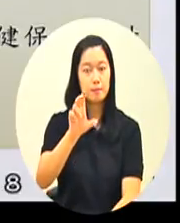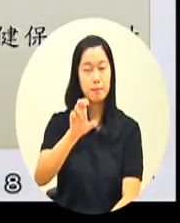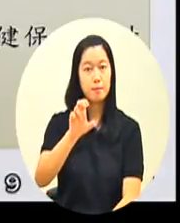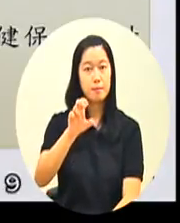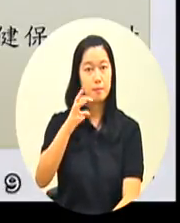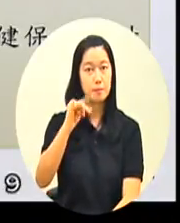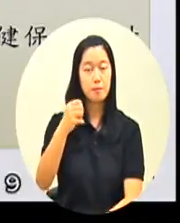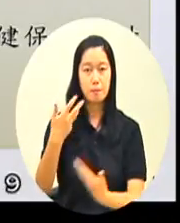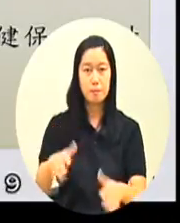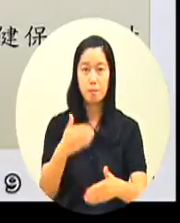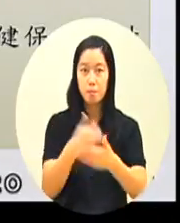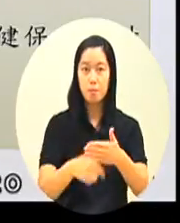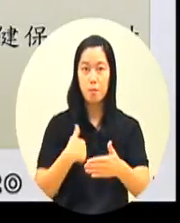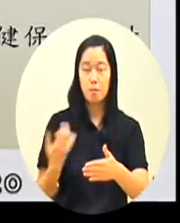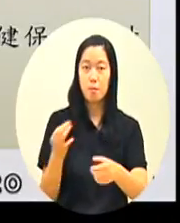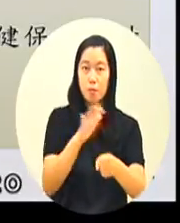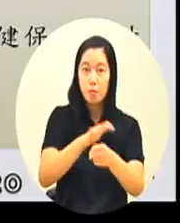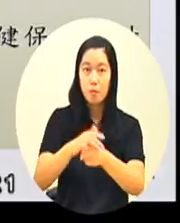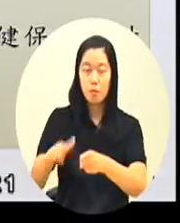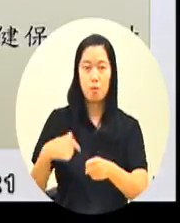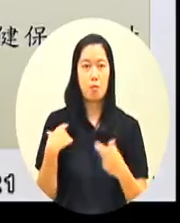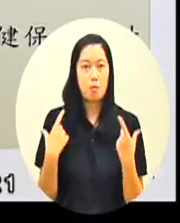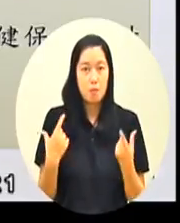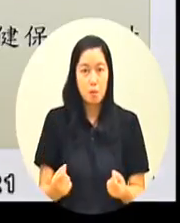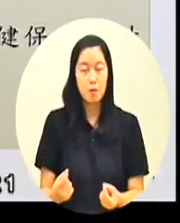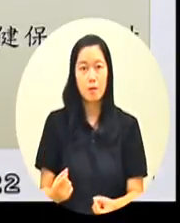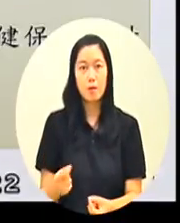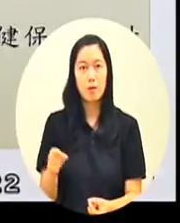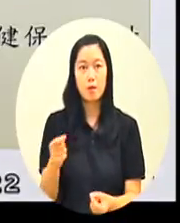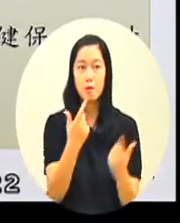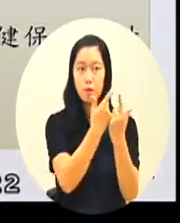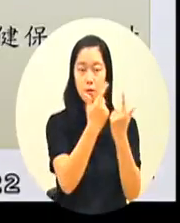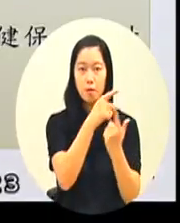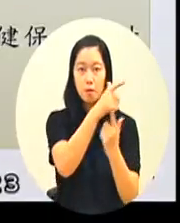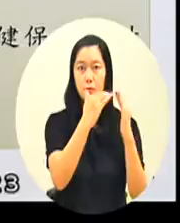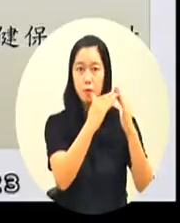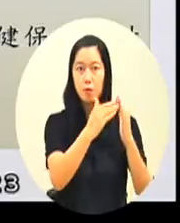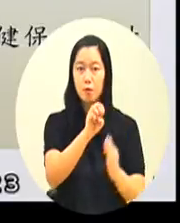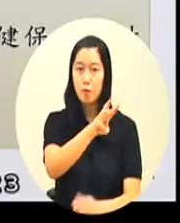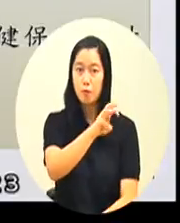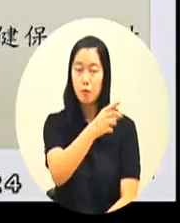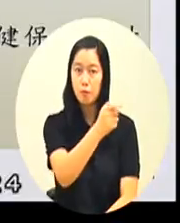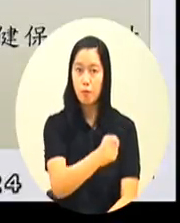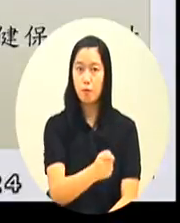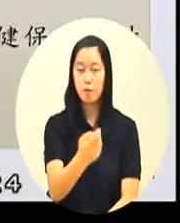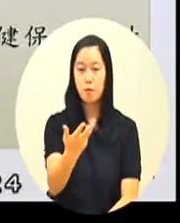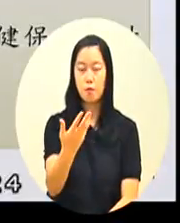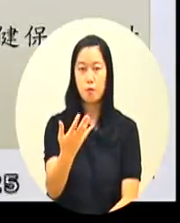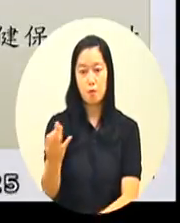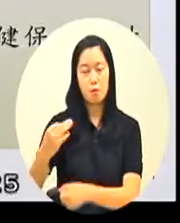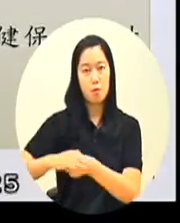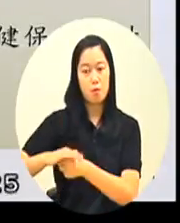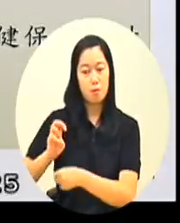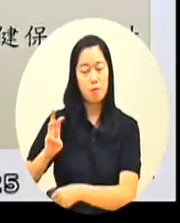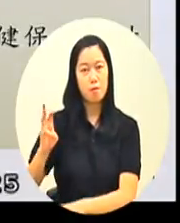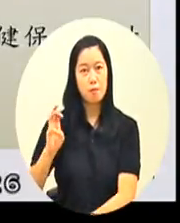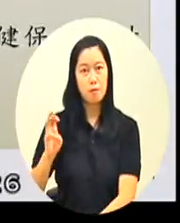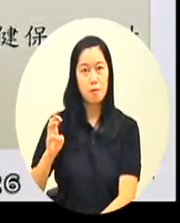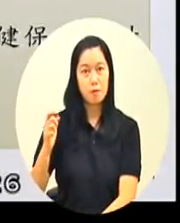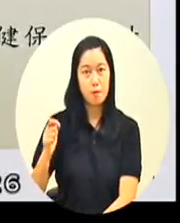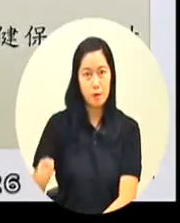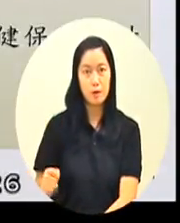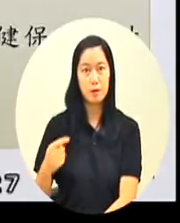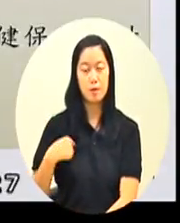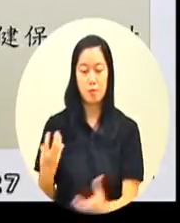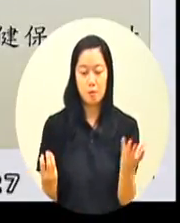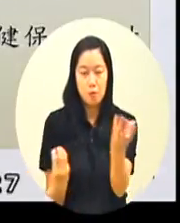170几亿，扣掉我们已经补助，原来补助台北是300多亿，补助我们才30几亿，目前他就以同